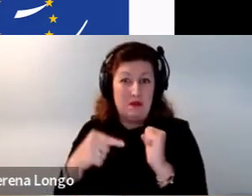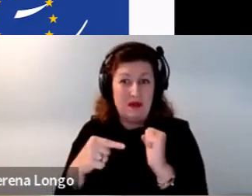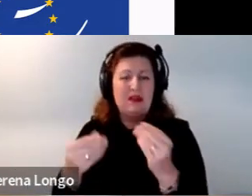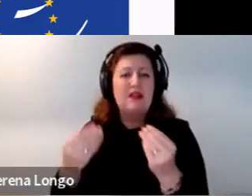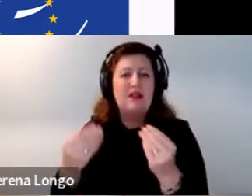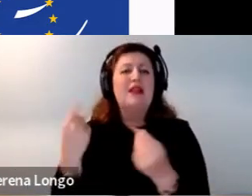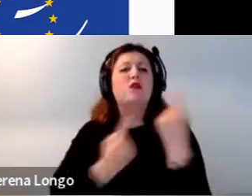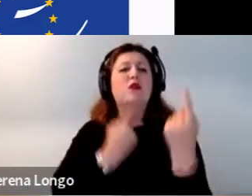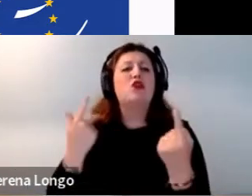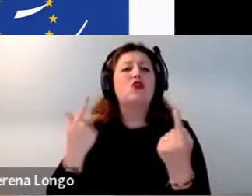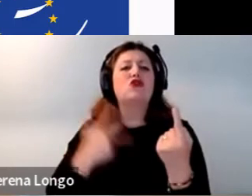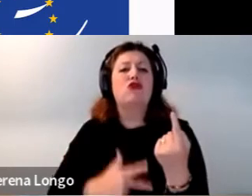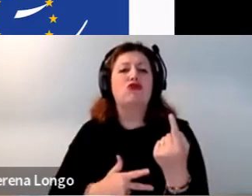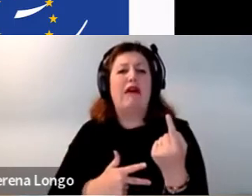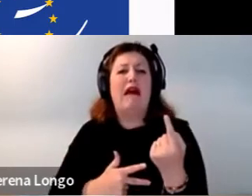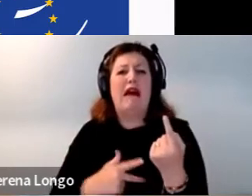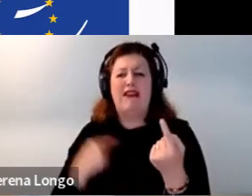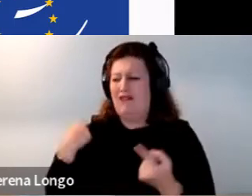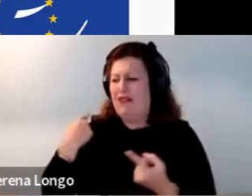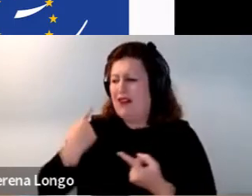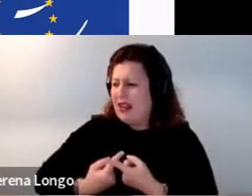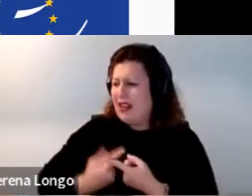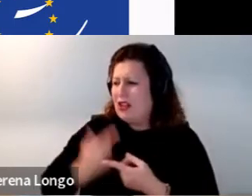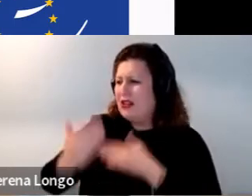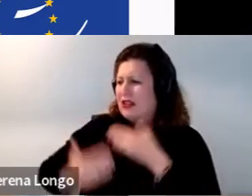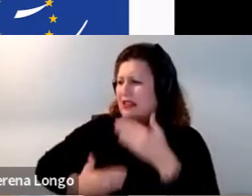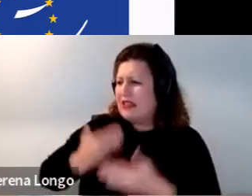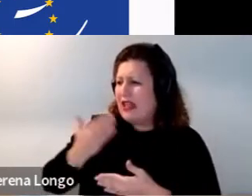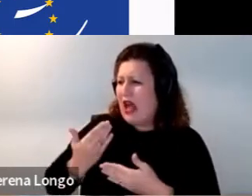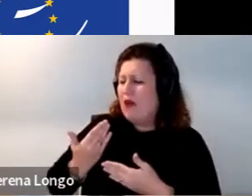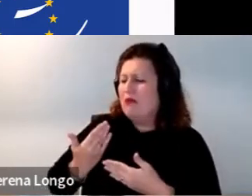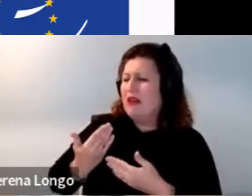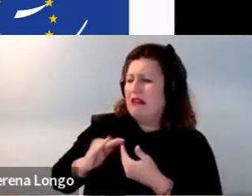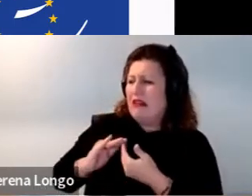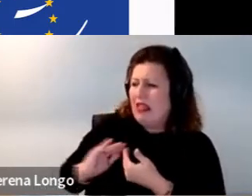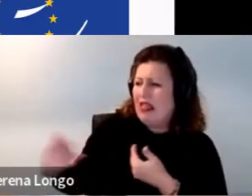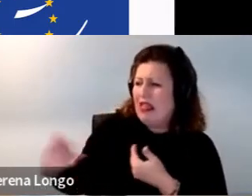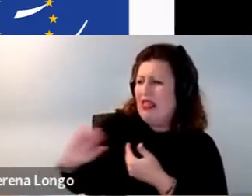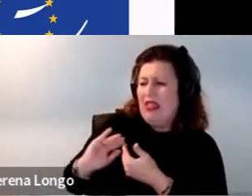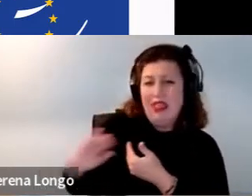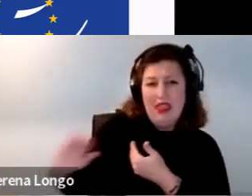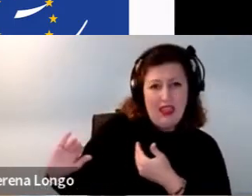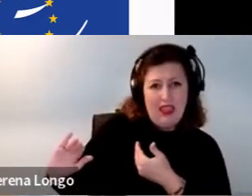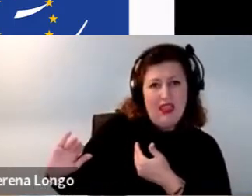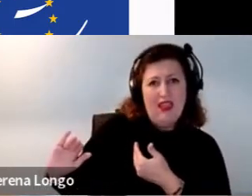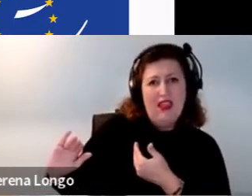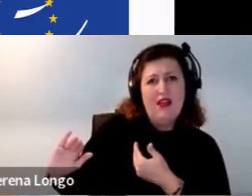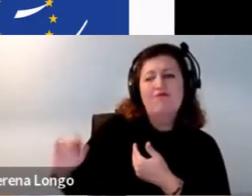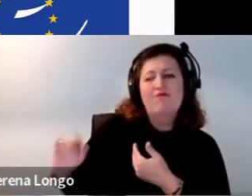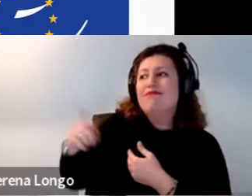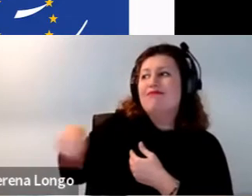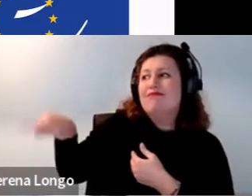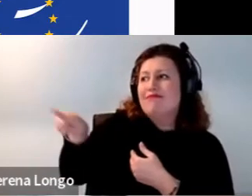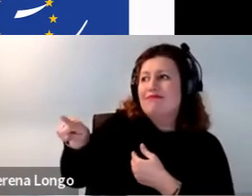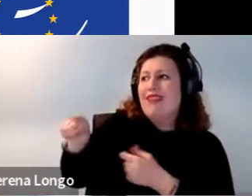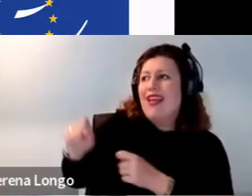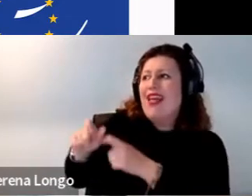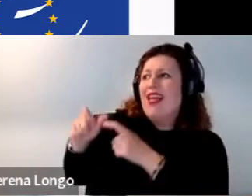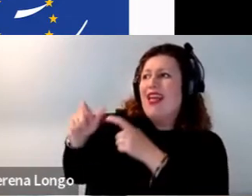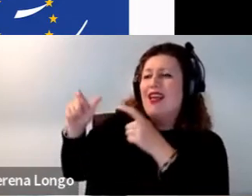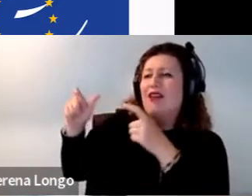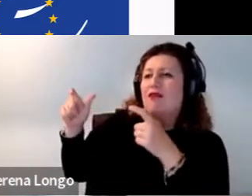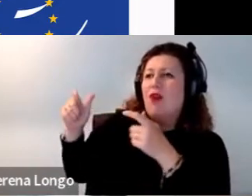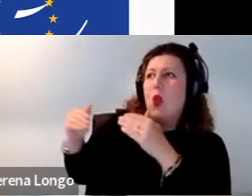attraverso tutta la storia della disabilità hanno isolato le persone con disabilità e ritardato la loro